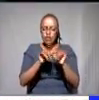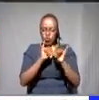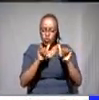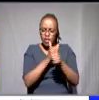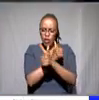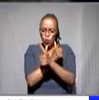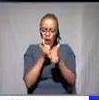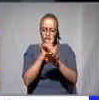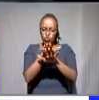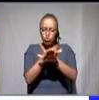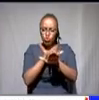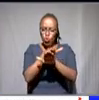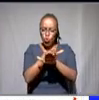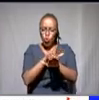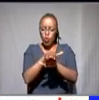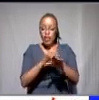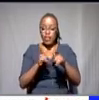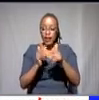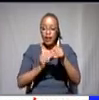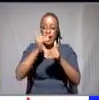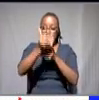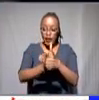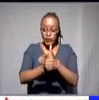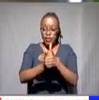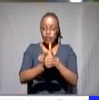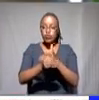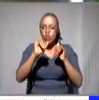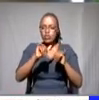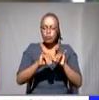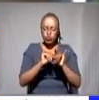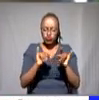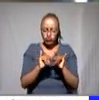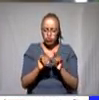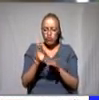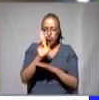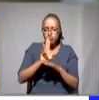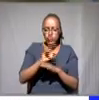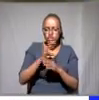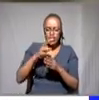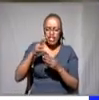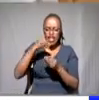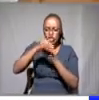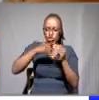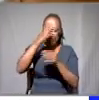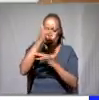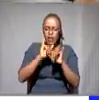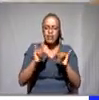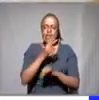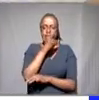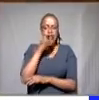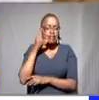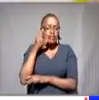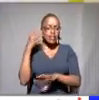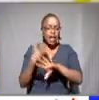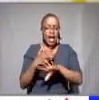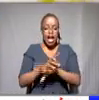wega kahora. Thutha ũcio mũndũ agĩrĩire kwĩhura moko na tissue nĩguo moko maniare. Nĩ hinya virus ĩno